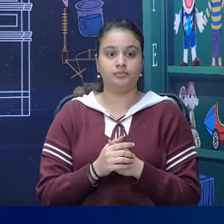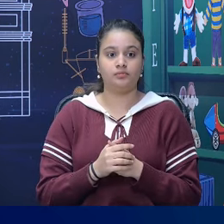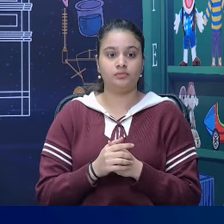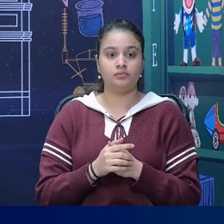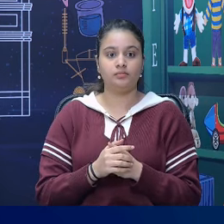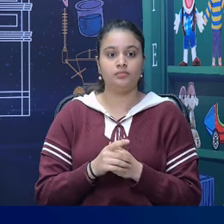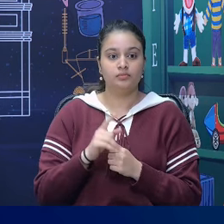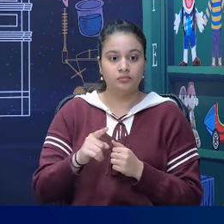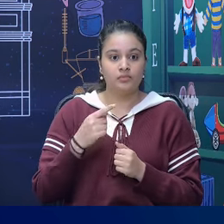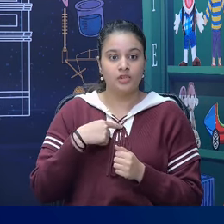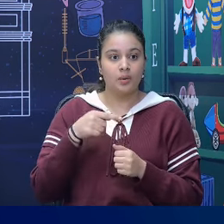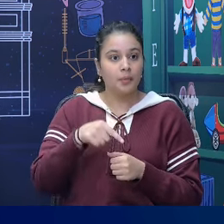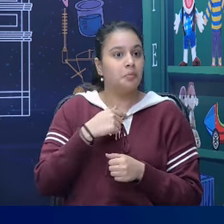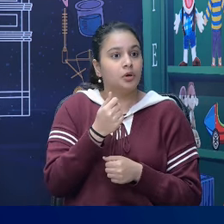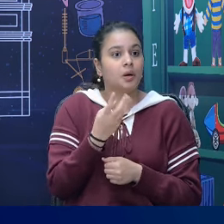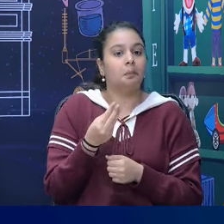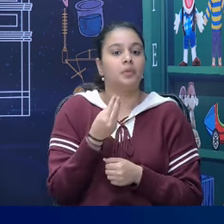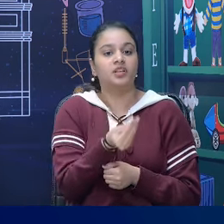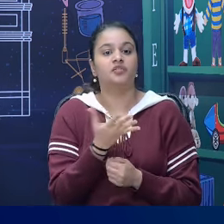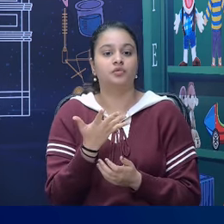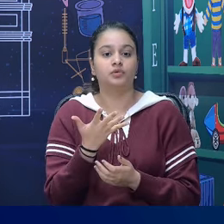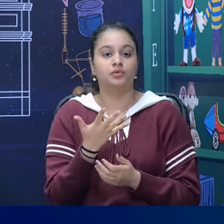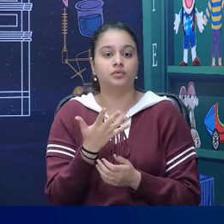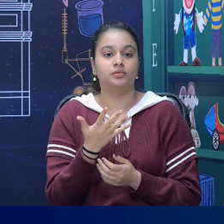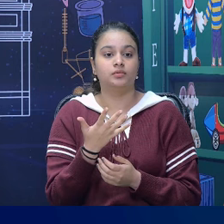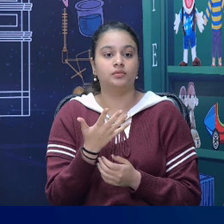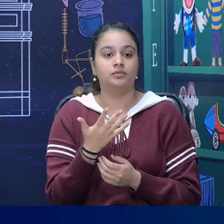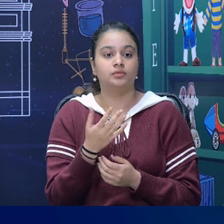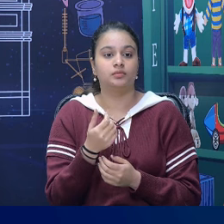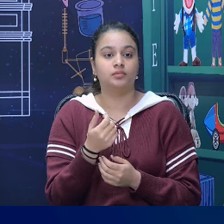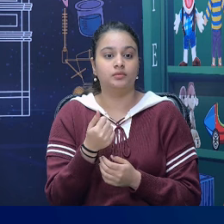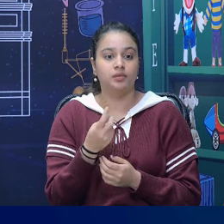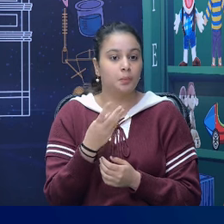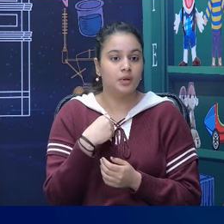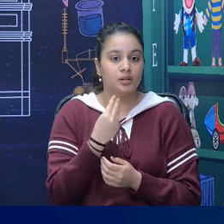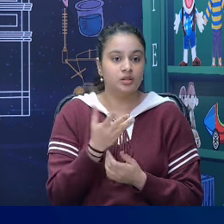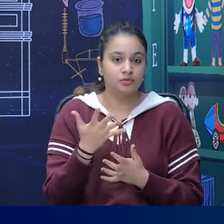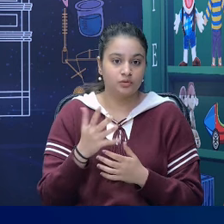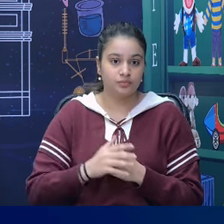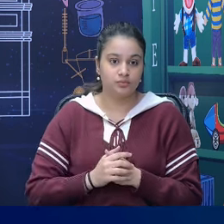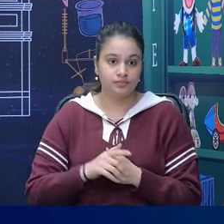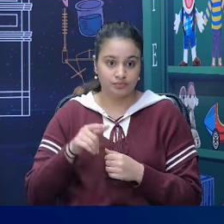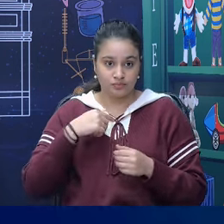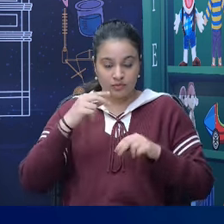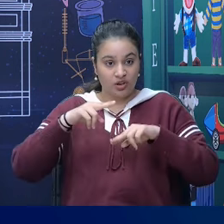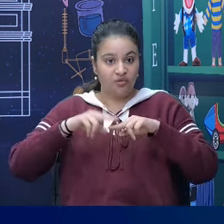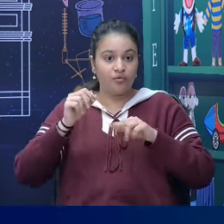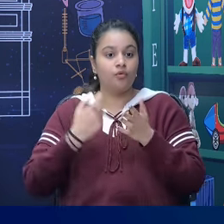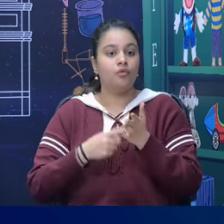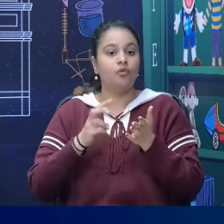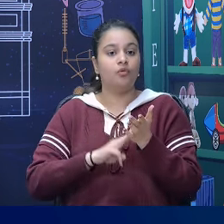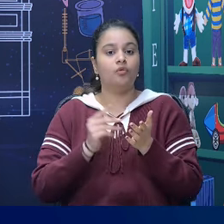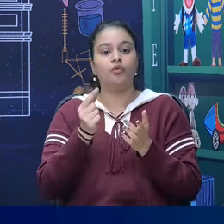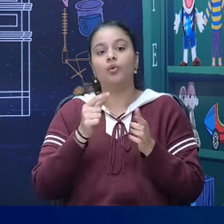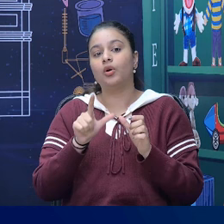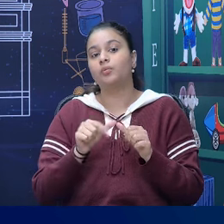बनाना है मैं आपको संख्या ही ना दूं फिर तो मैं बना सकती हूं लेकिन आपको उसका फार्मूला लिखना है फार्मूला जनरेट कर रहे हैं ना हम जी